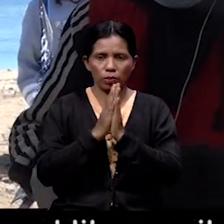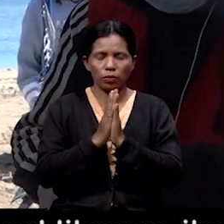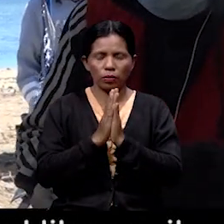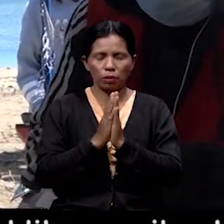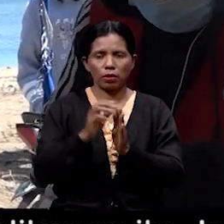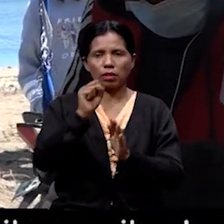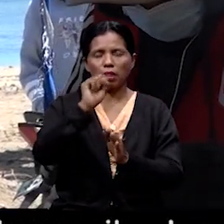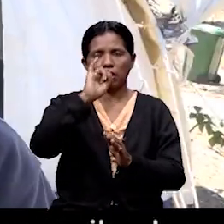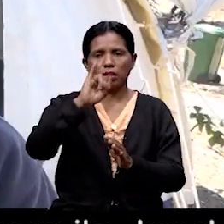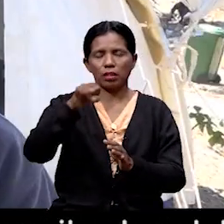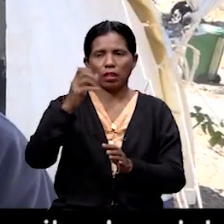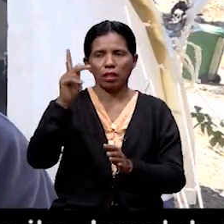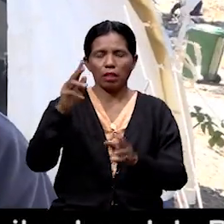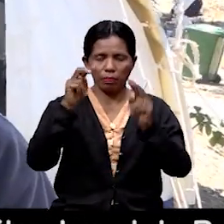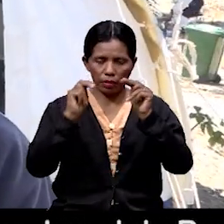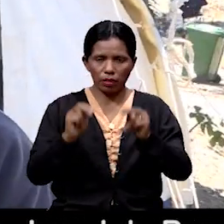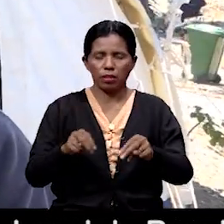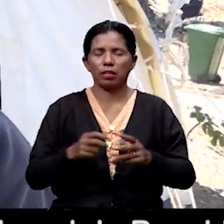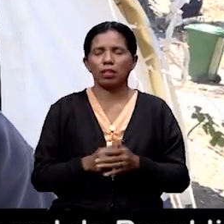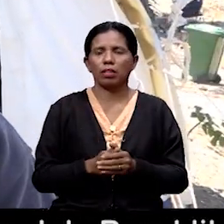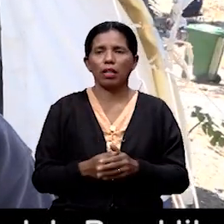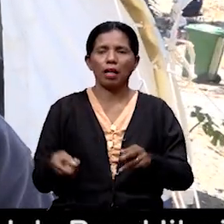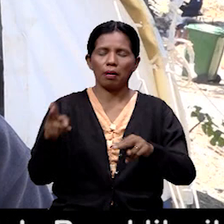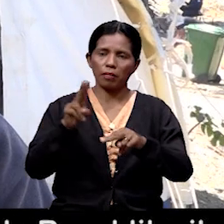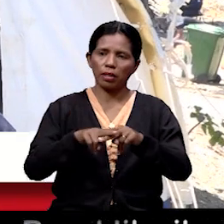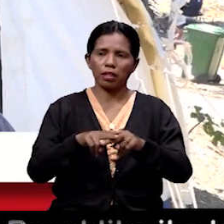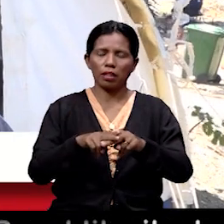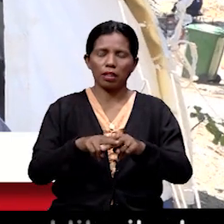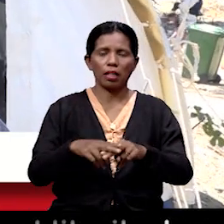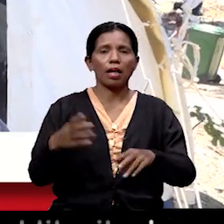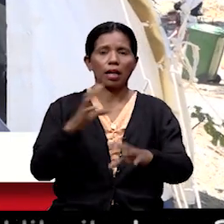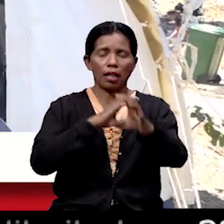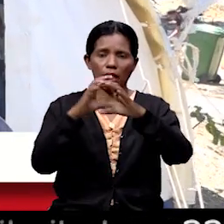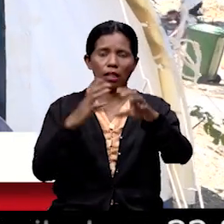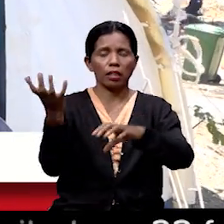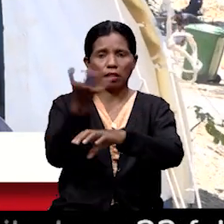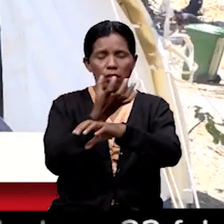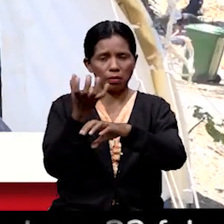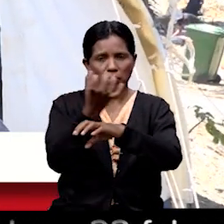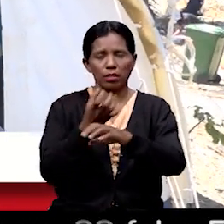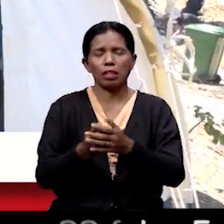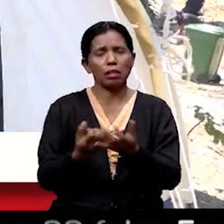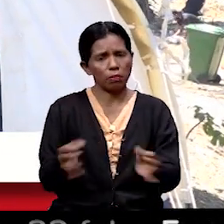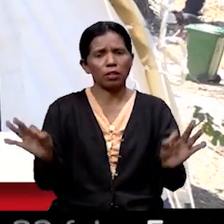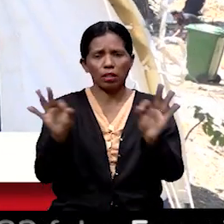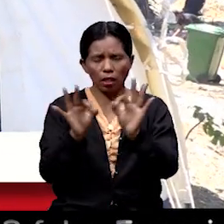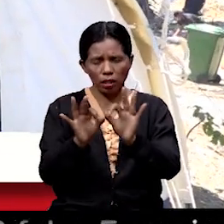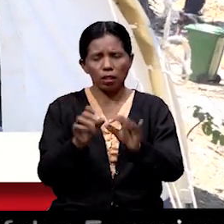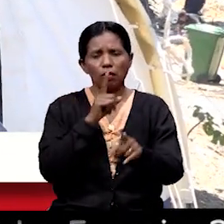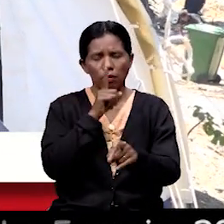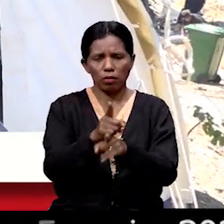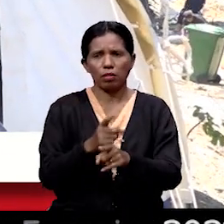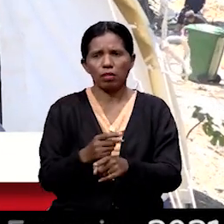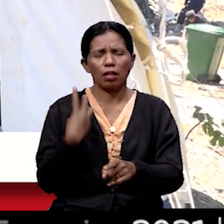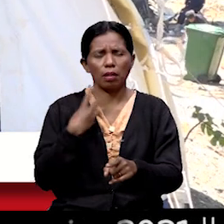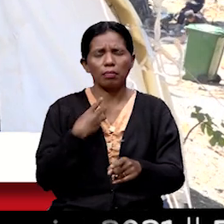crise nian, presija, amin tetang hanesang ambulância ne importante liu. Kada bes am hetam positif rumah ne darum